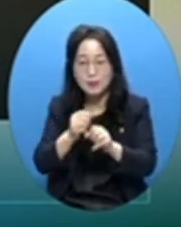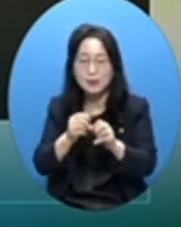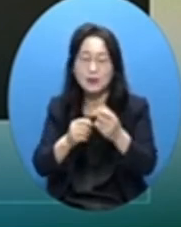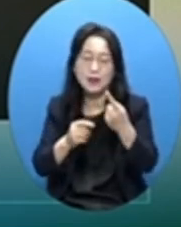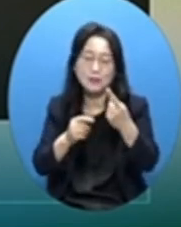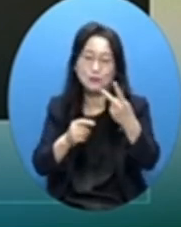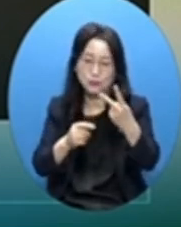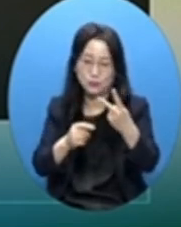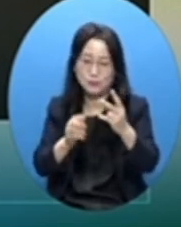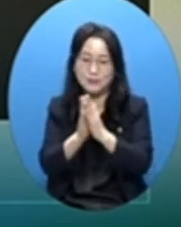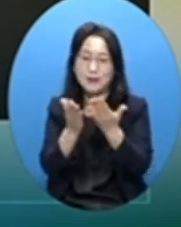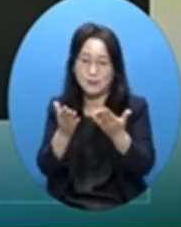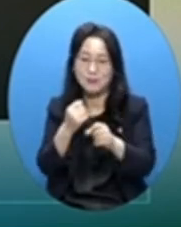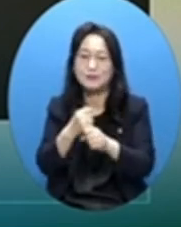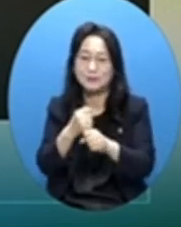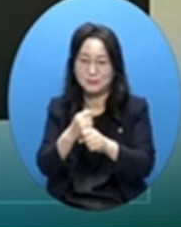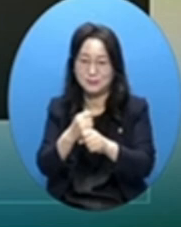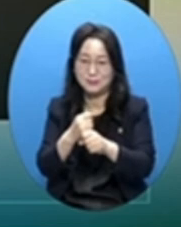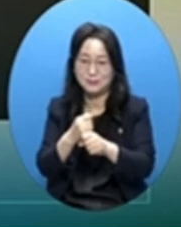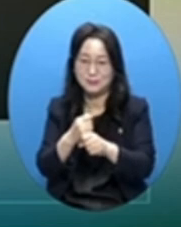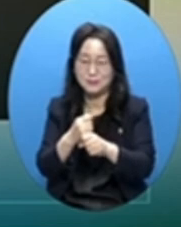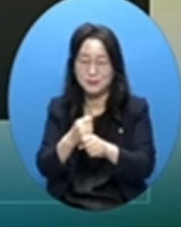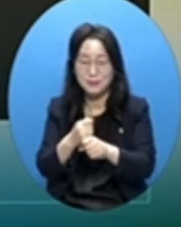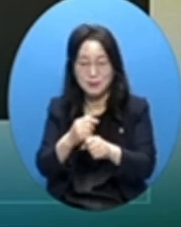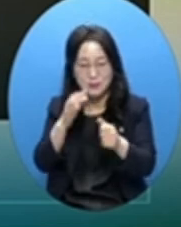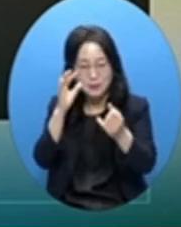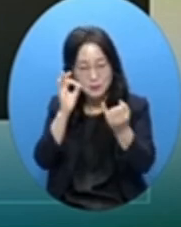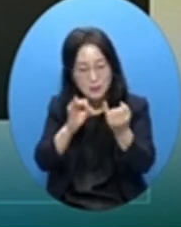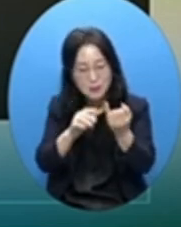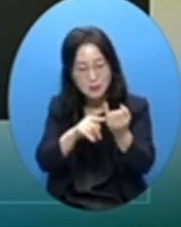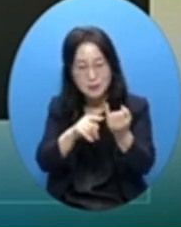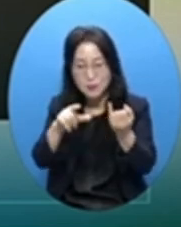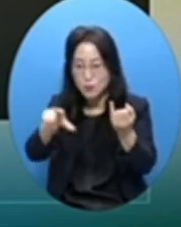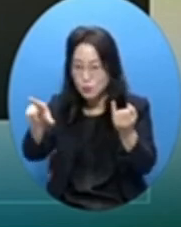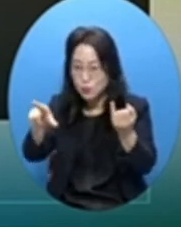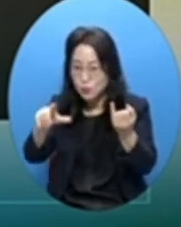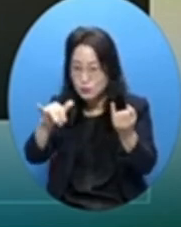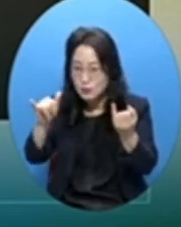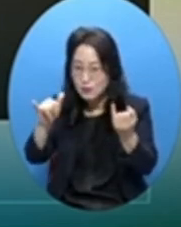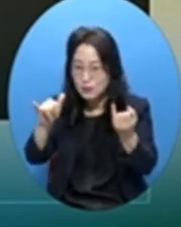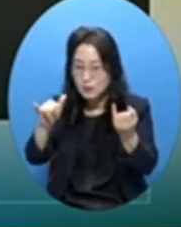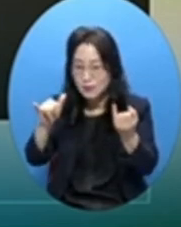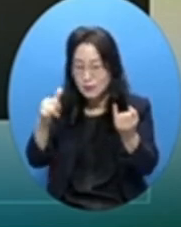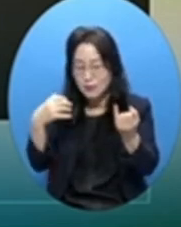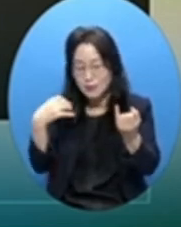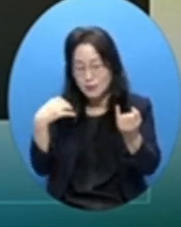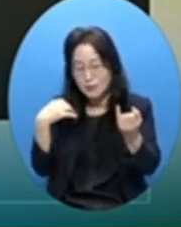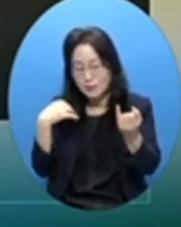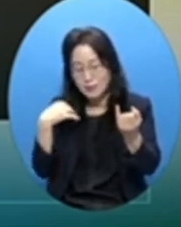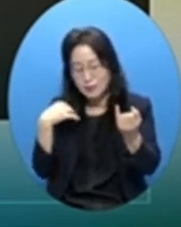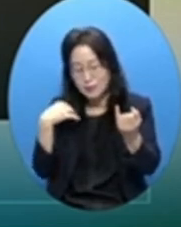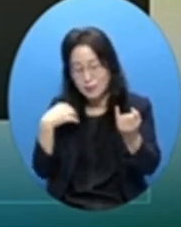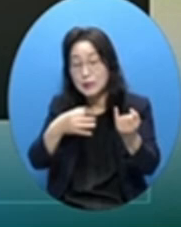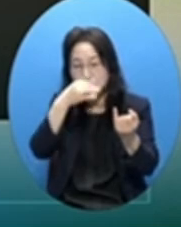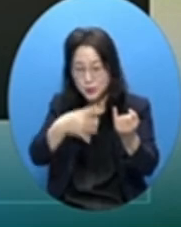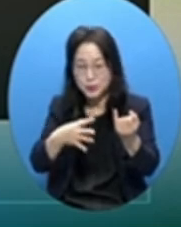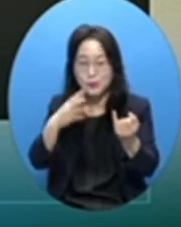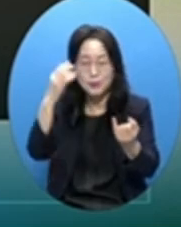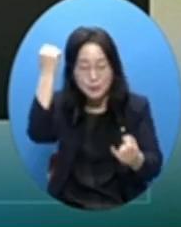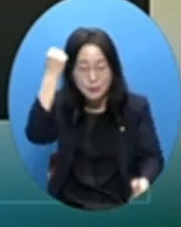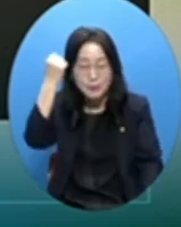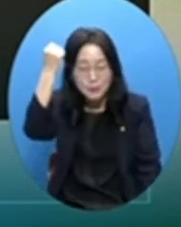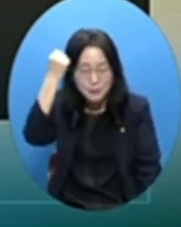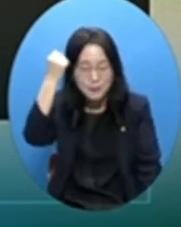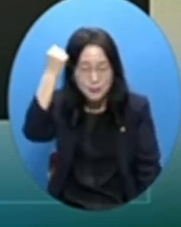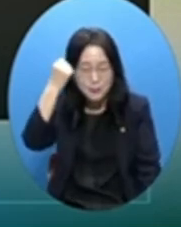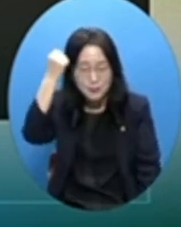참 일반 사람으로는 감당할 수 없는 그 고난의 그 어려운 과정을 짐 써놓고